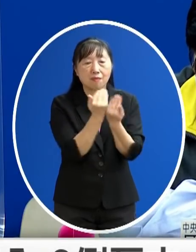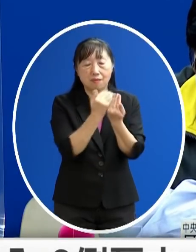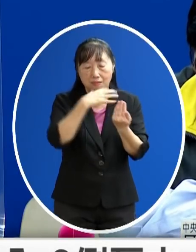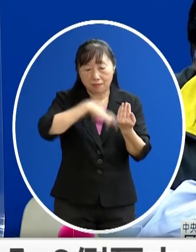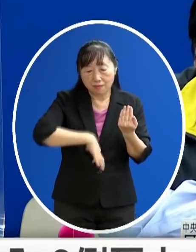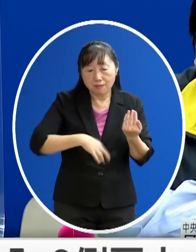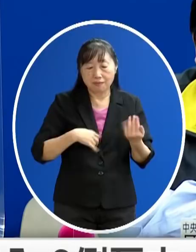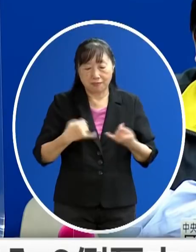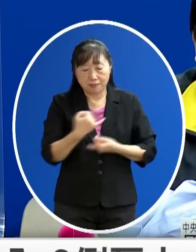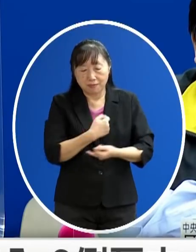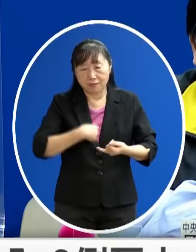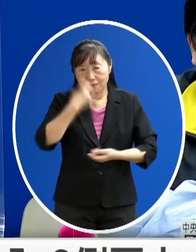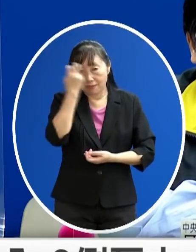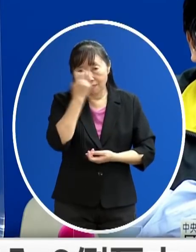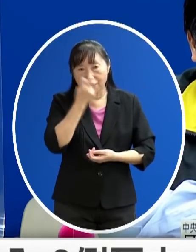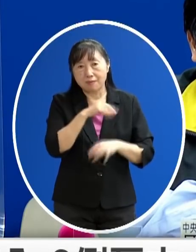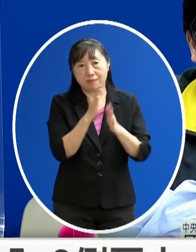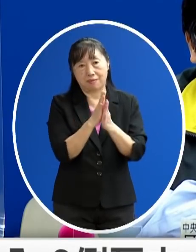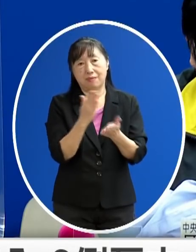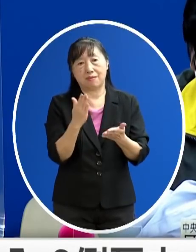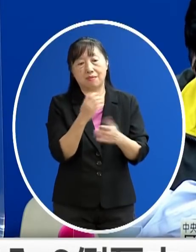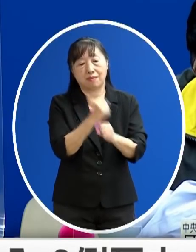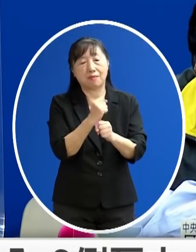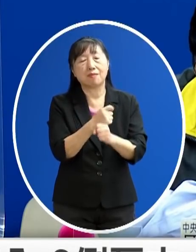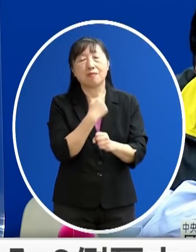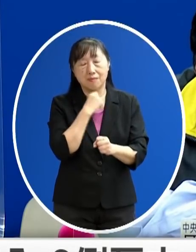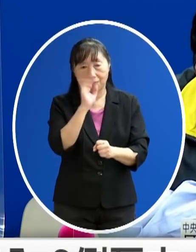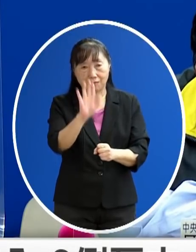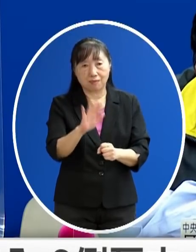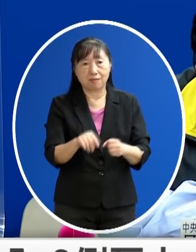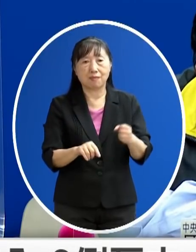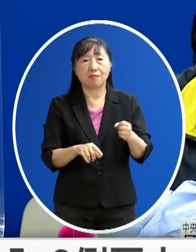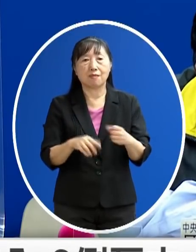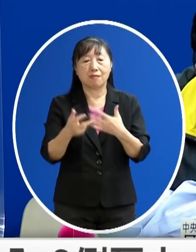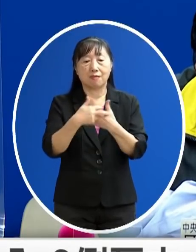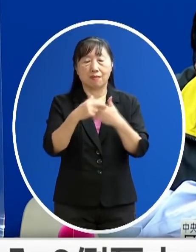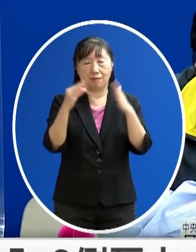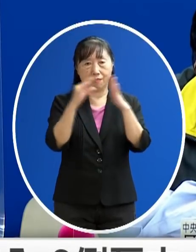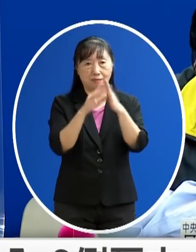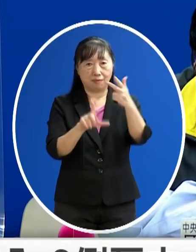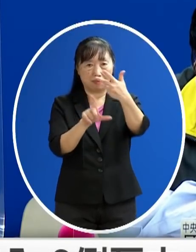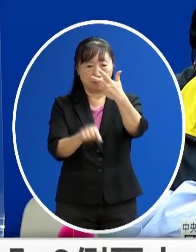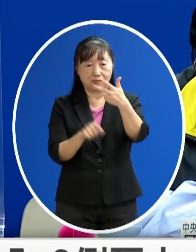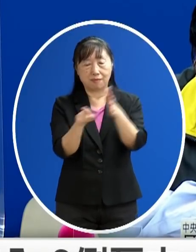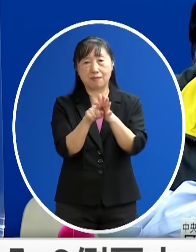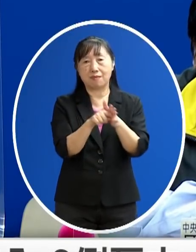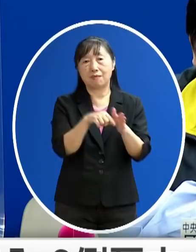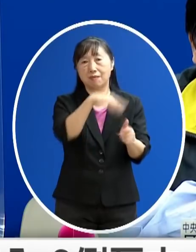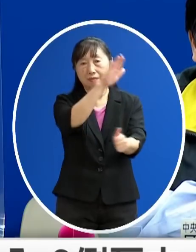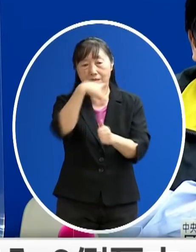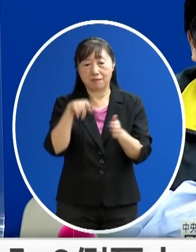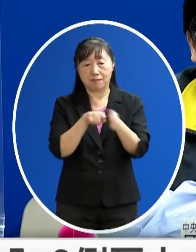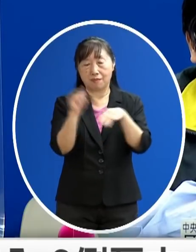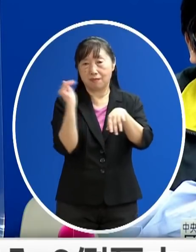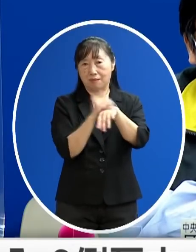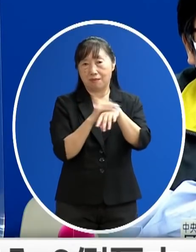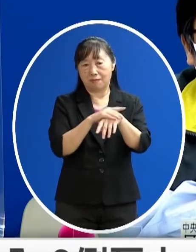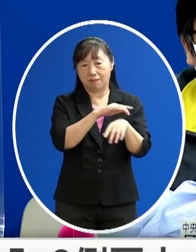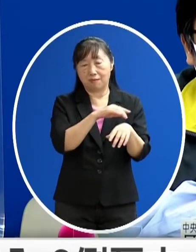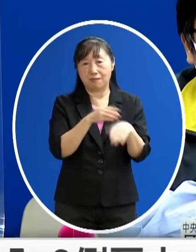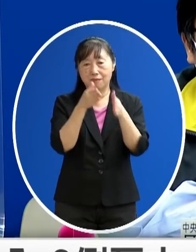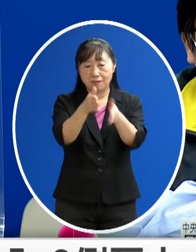估动作那卫生局也在7月的时候也特别找了专家来做评估，就